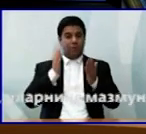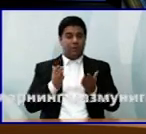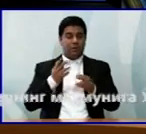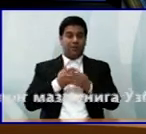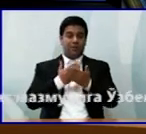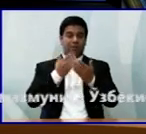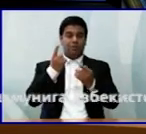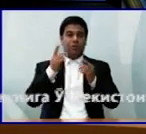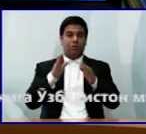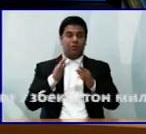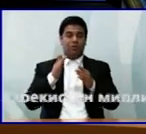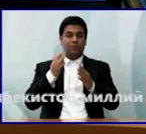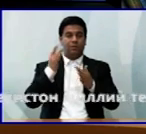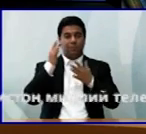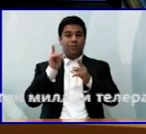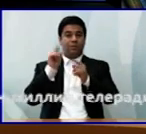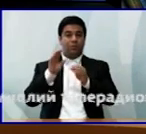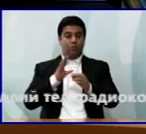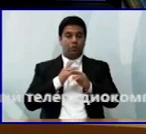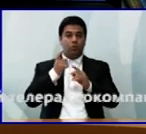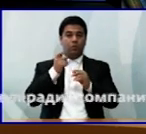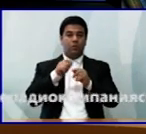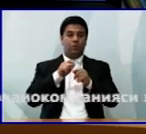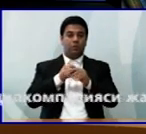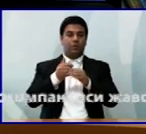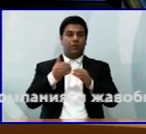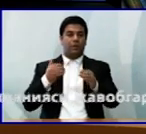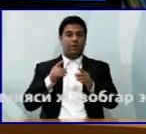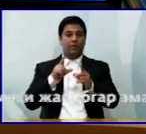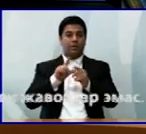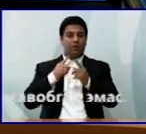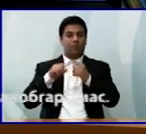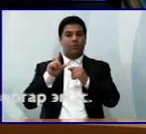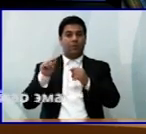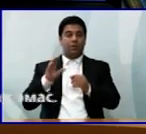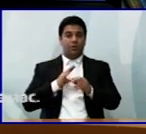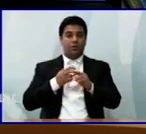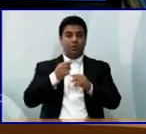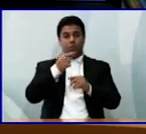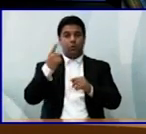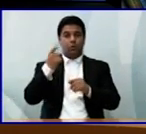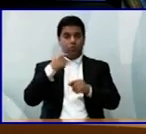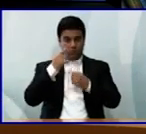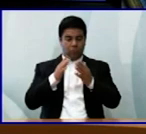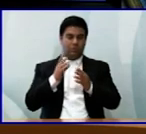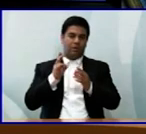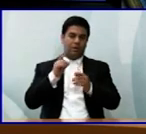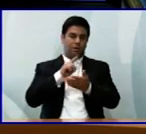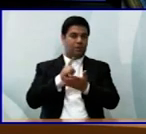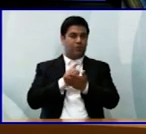joyga manzilga bordingiz, 100 metr orqaga qaytdingiz. Siz minus 100 metr deysizmi? Albatta